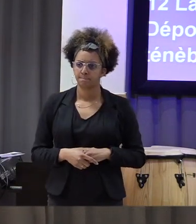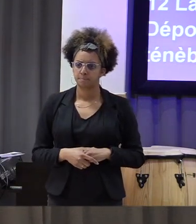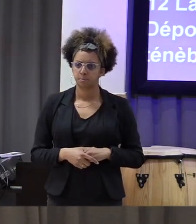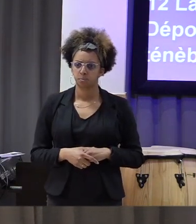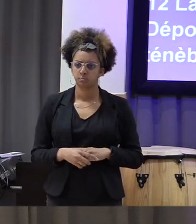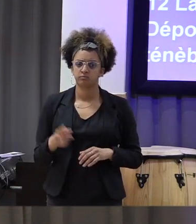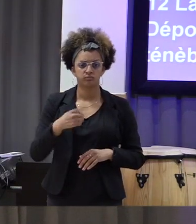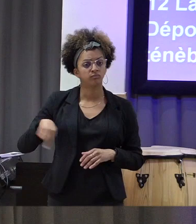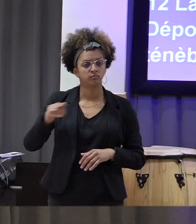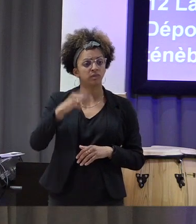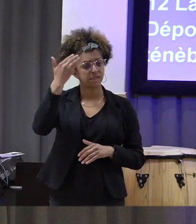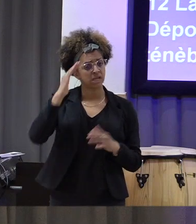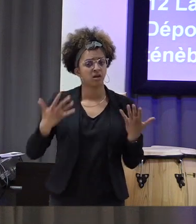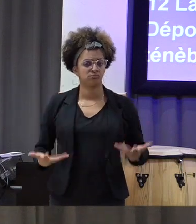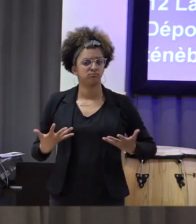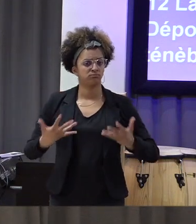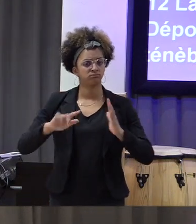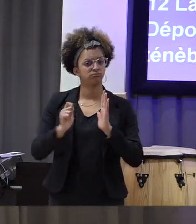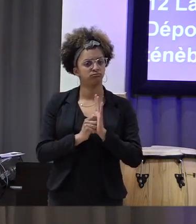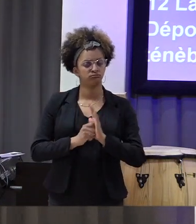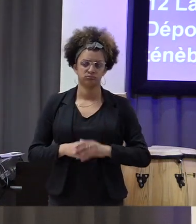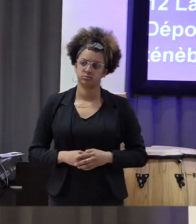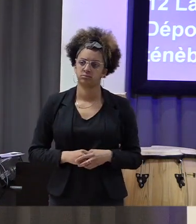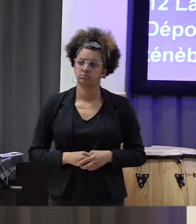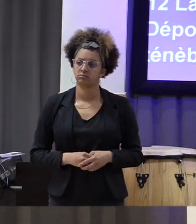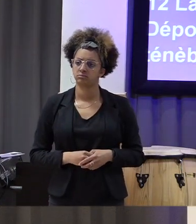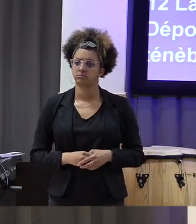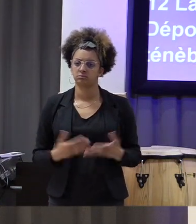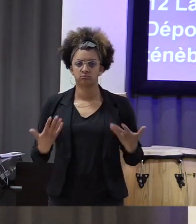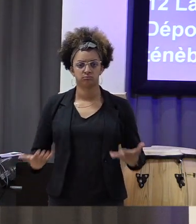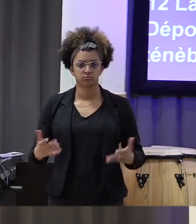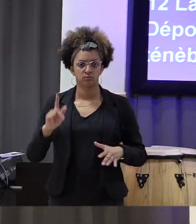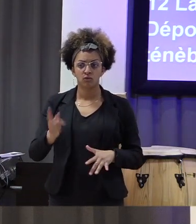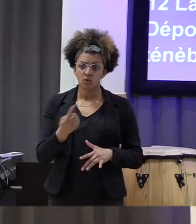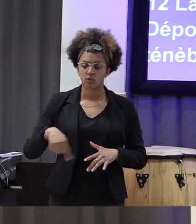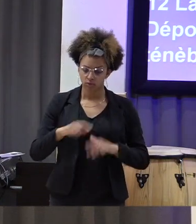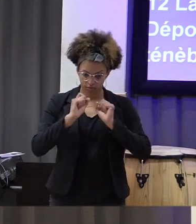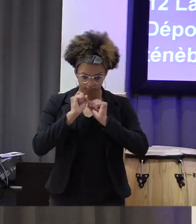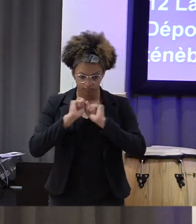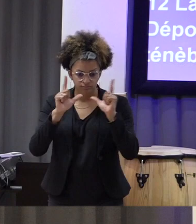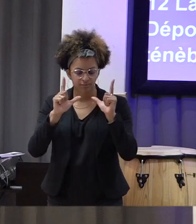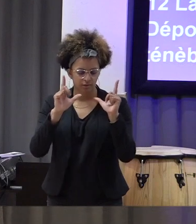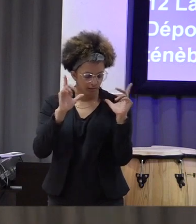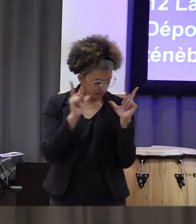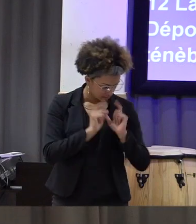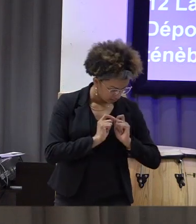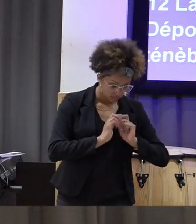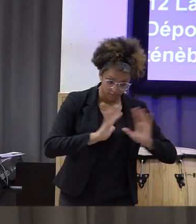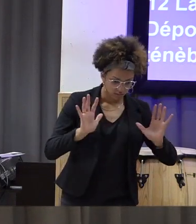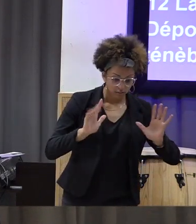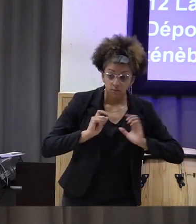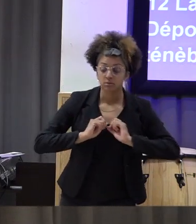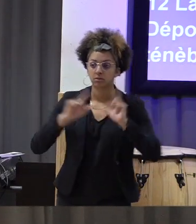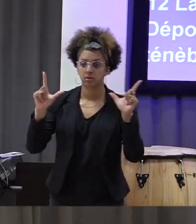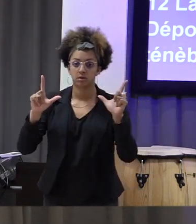en quel temps nous sommes. C'est l'heure de vous réveiller enfin du sommeil, car